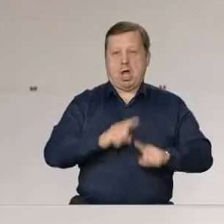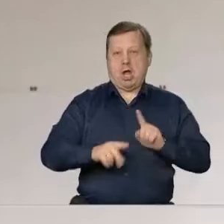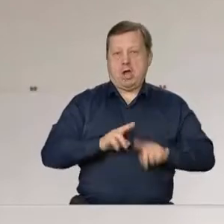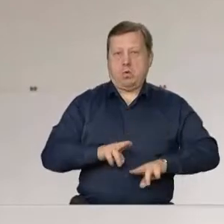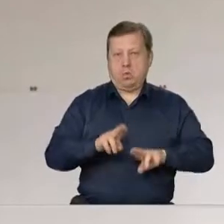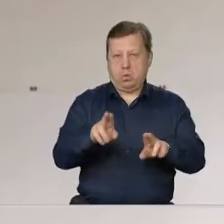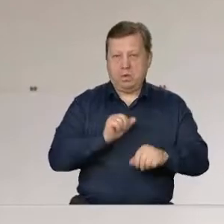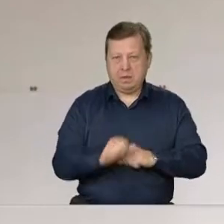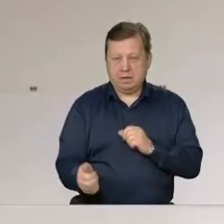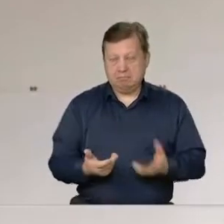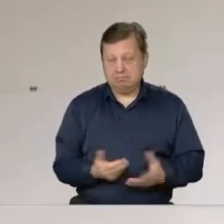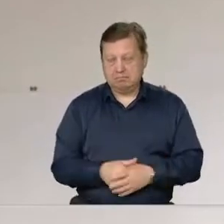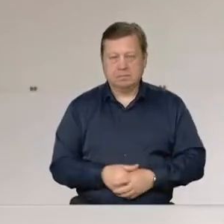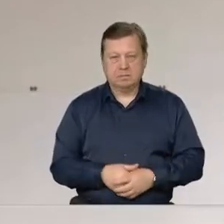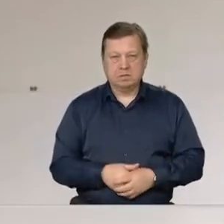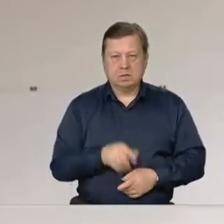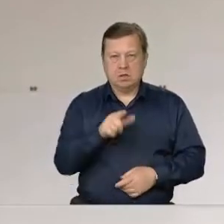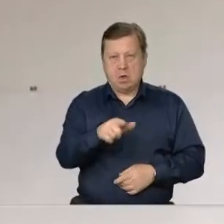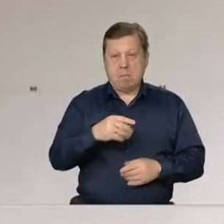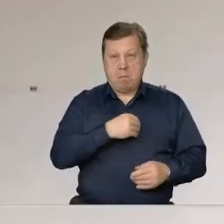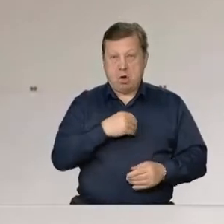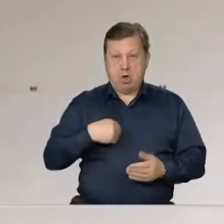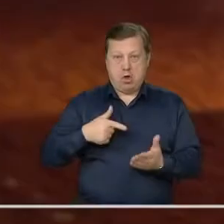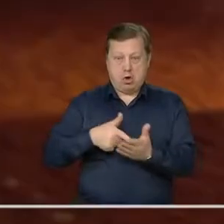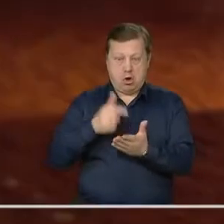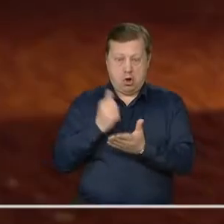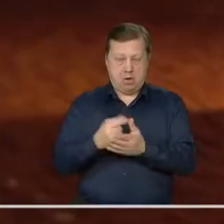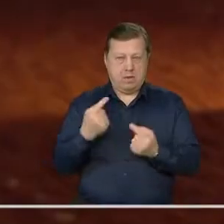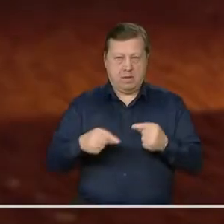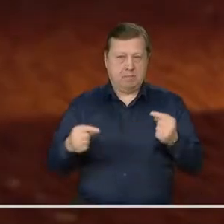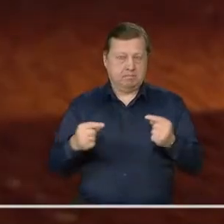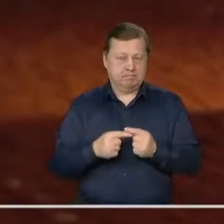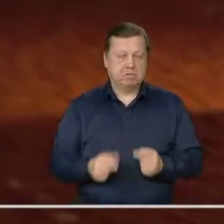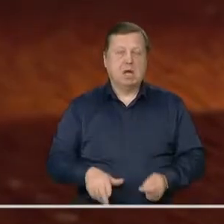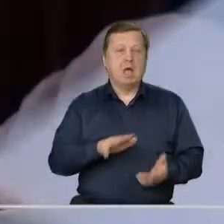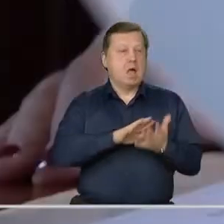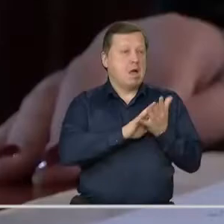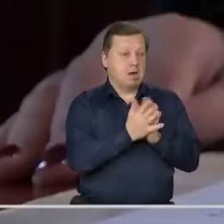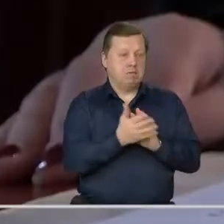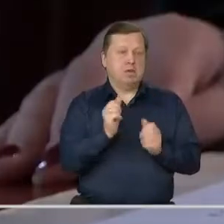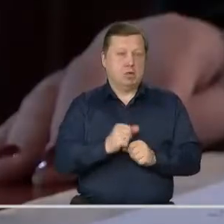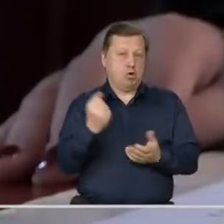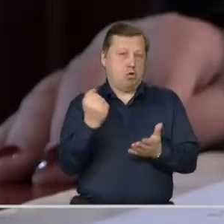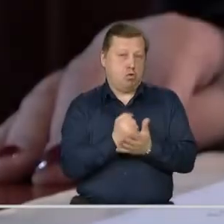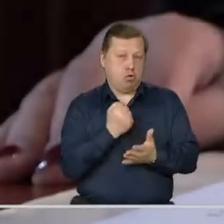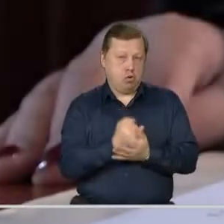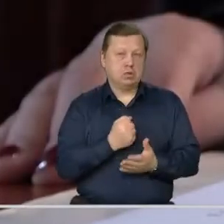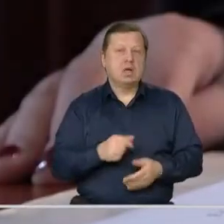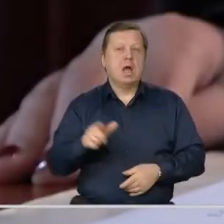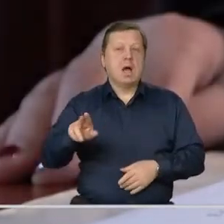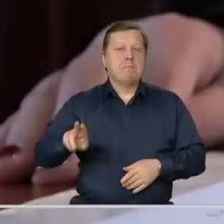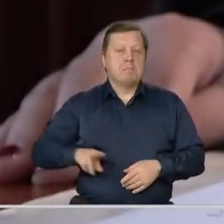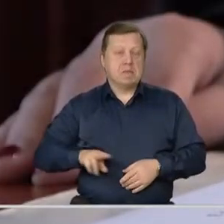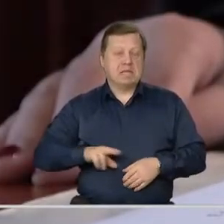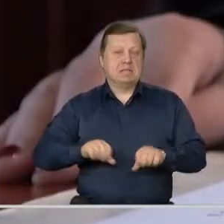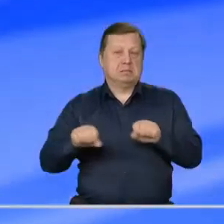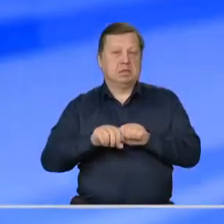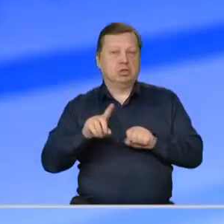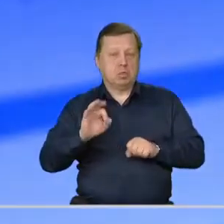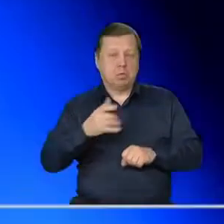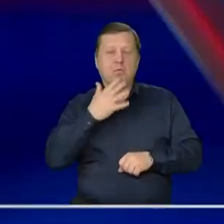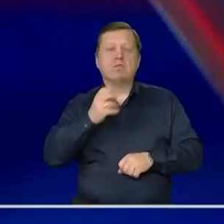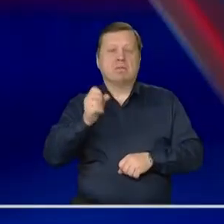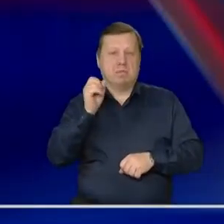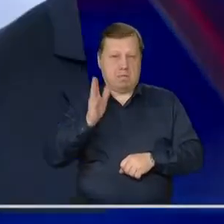Nie jest to oczywiście zgodnie z polską konstytucją reforma to konieczność jest dla niej zielone światło zapewnił Minister Sprawiedliwości Zbigniew